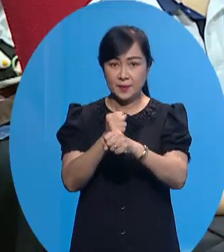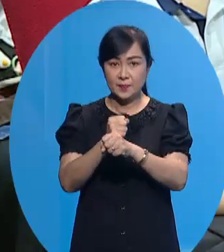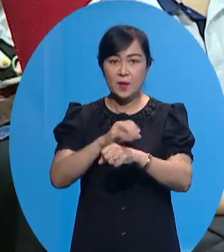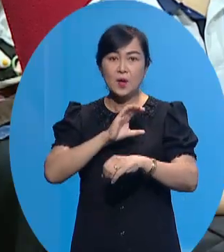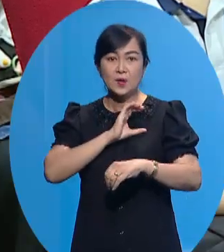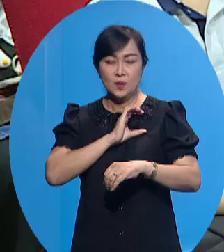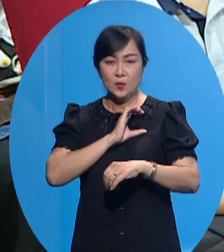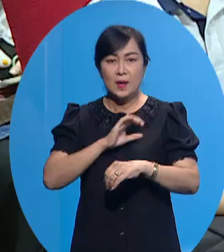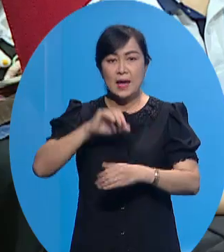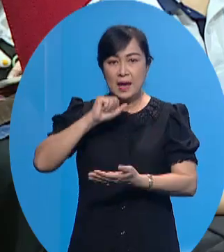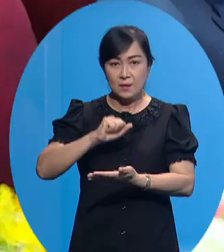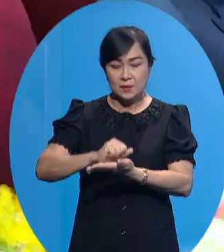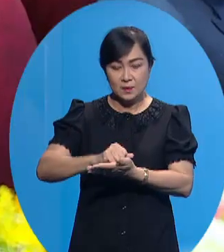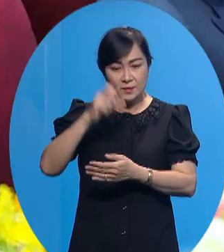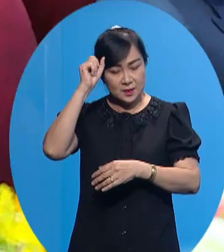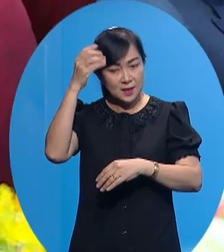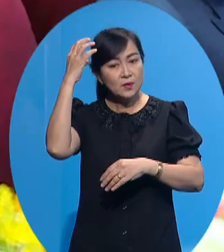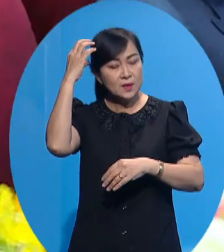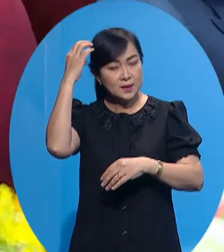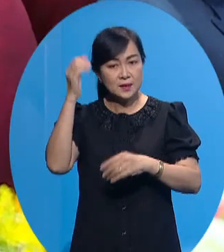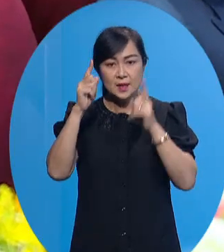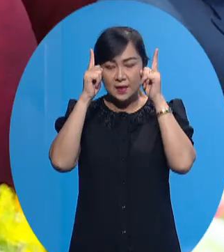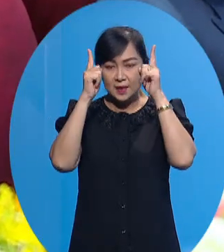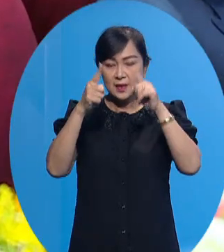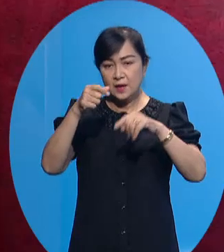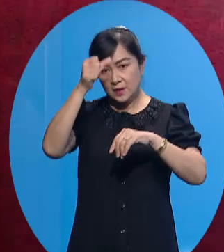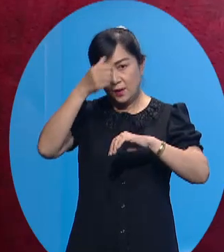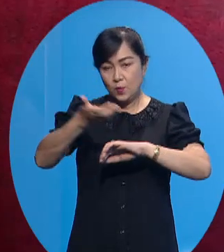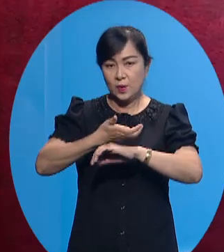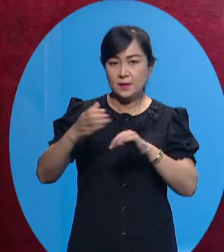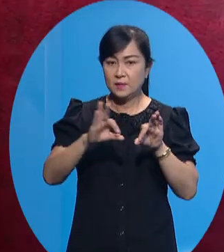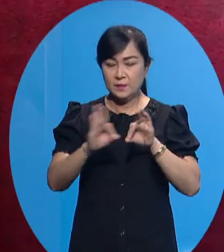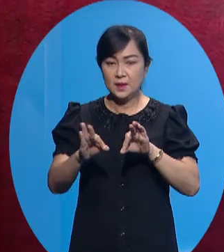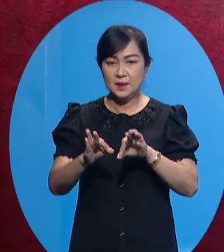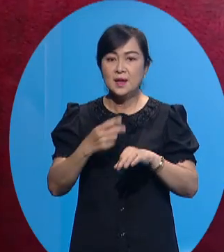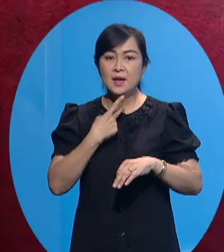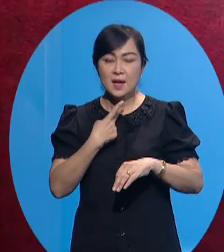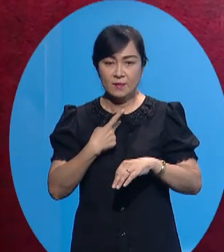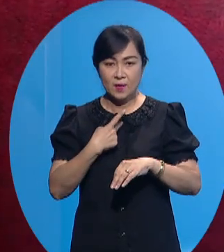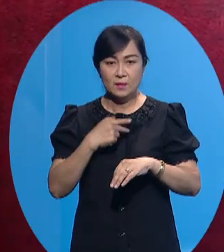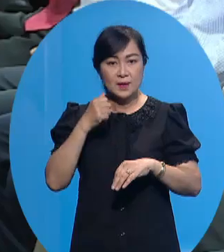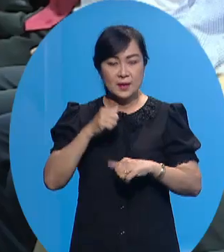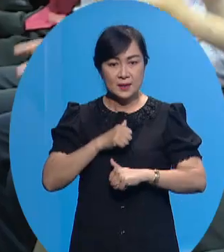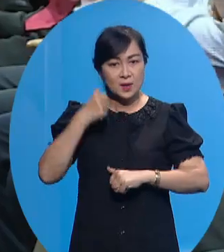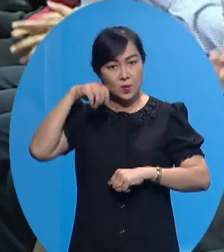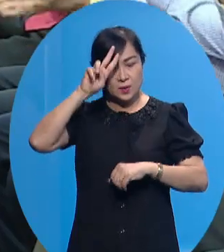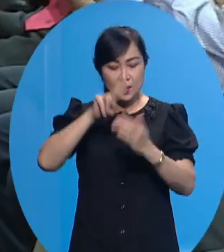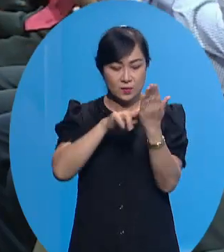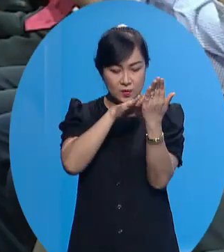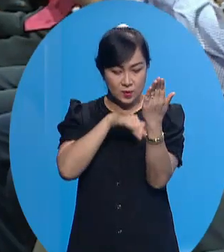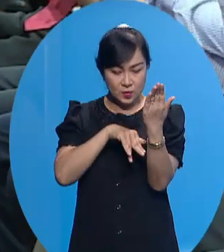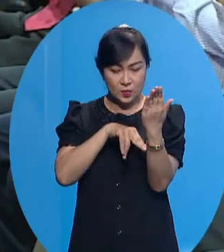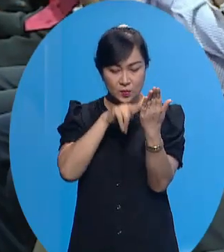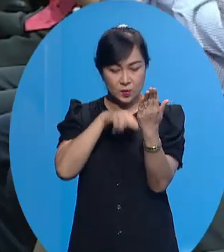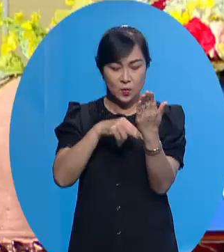làm chủ, vận dụng sáng tạo tri thức. Lãnh đạo Đại học Quốc gia Thành phố Hồ Chí Minh cũng kỳ vọng các thầy cô giáo không ngừng nghiên cứu, đổi